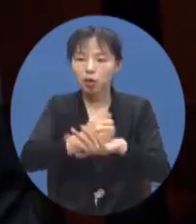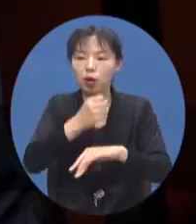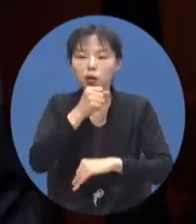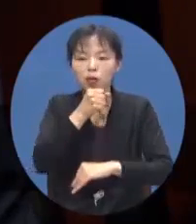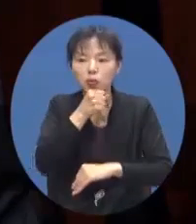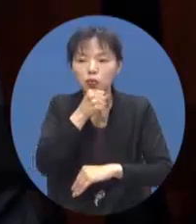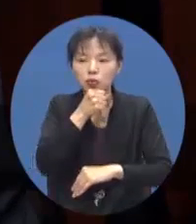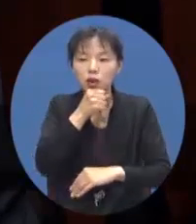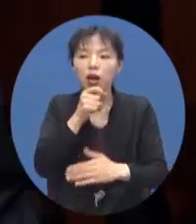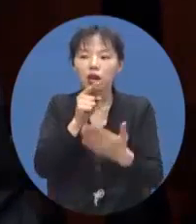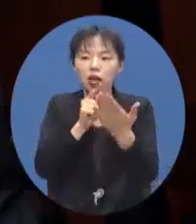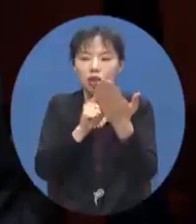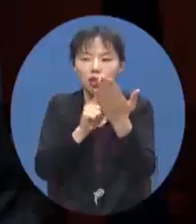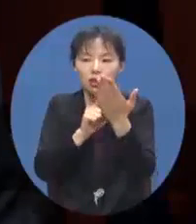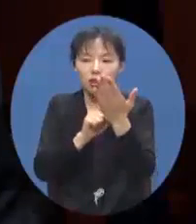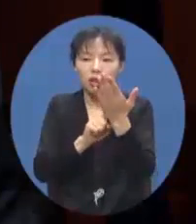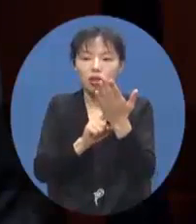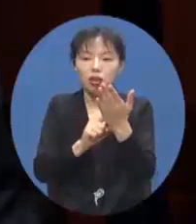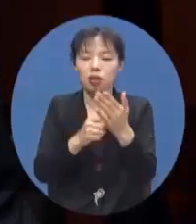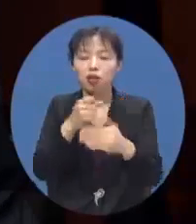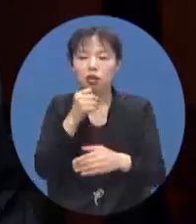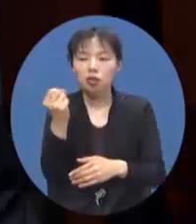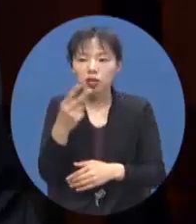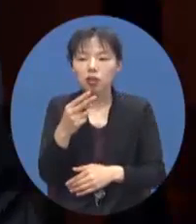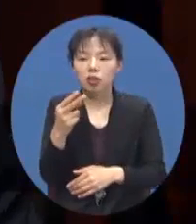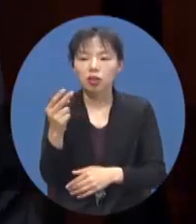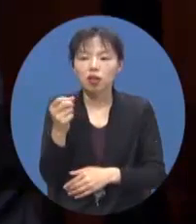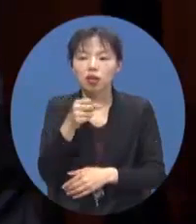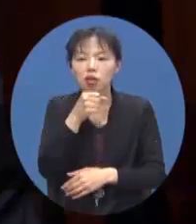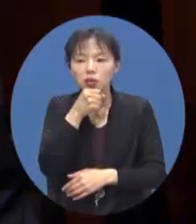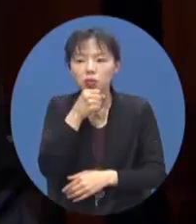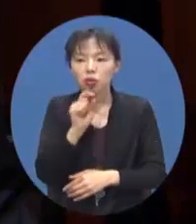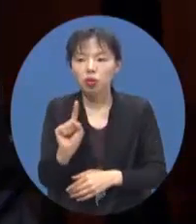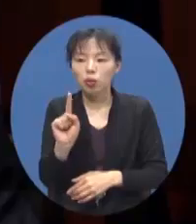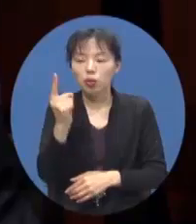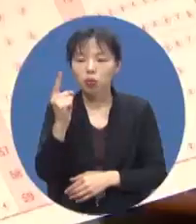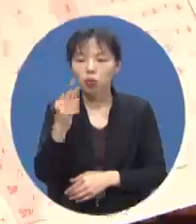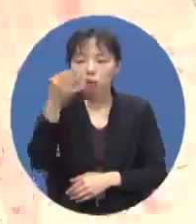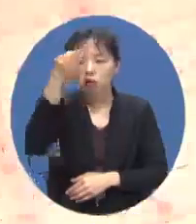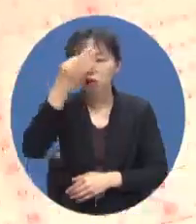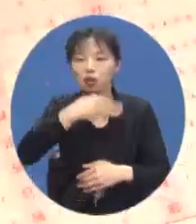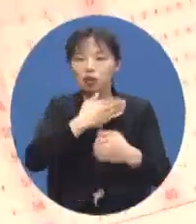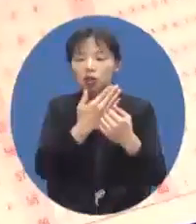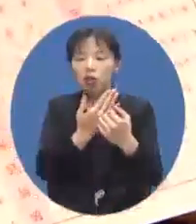your intelligence. And if you had a high score, that was good. If you had a low score, that was not good.